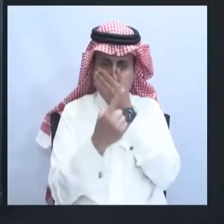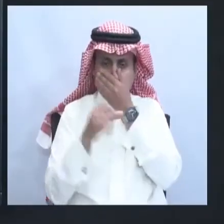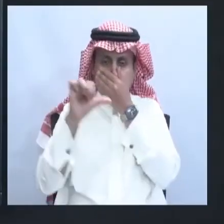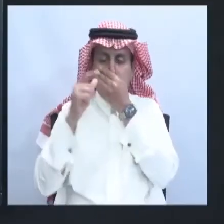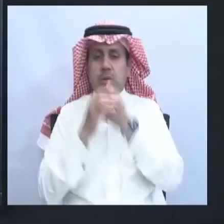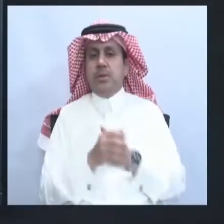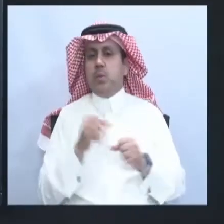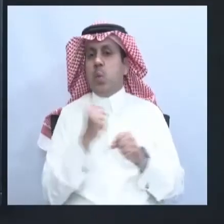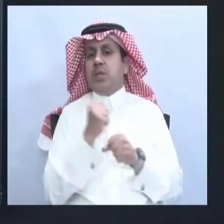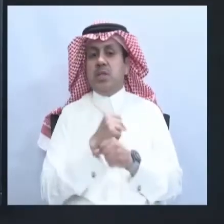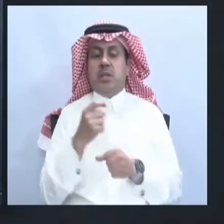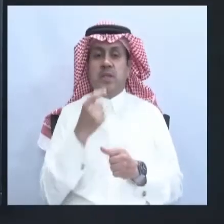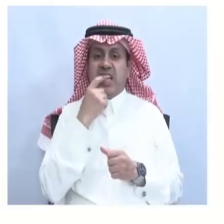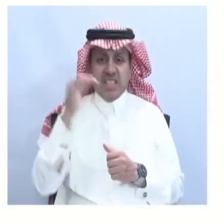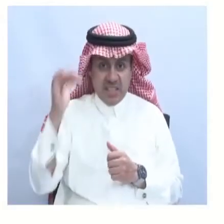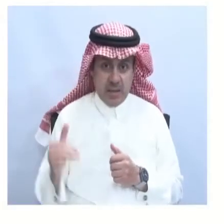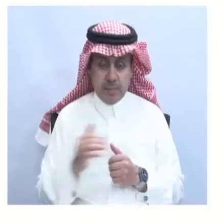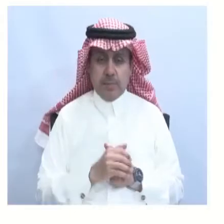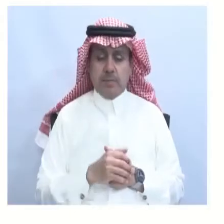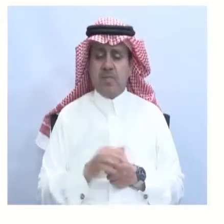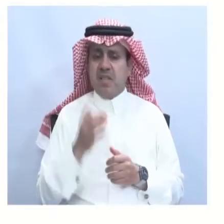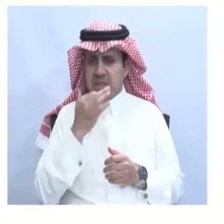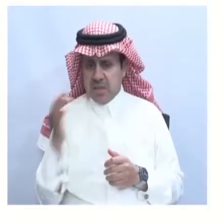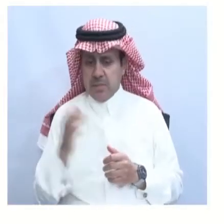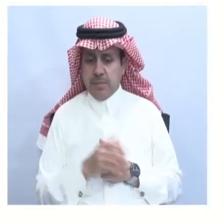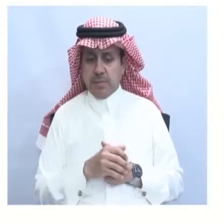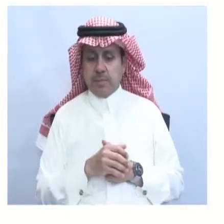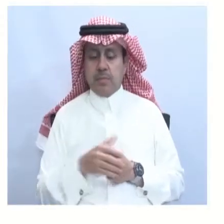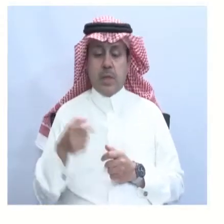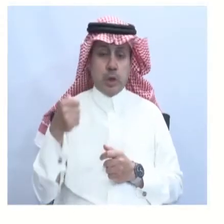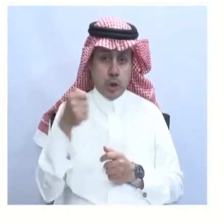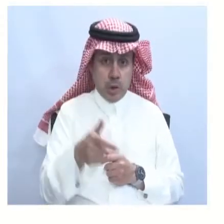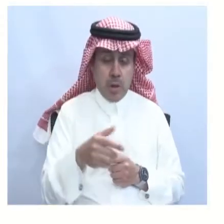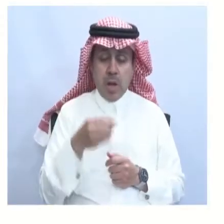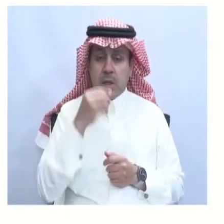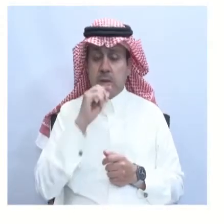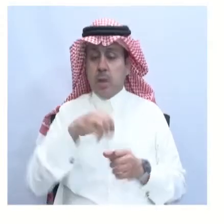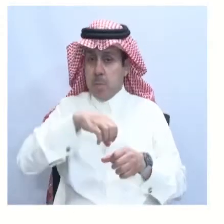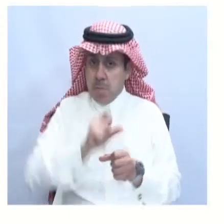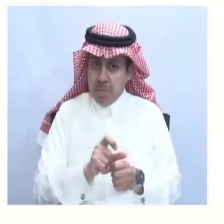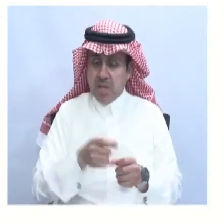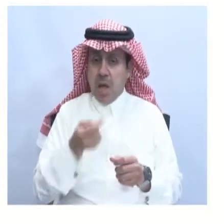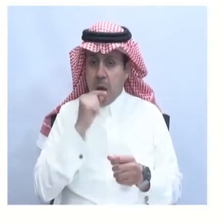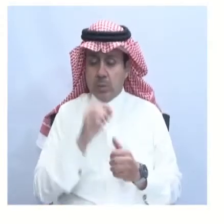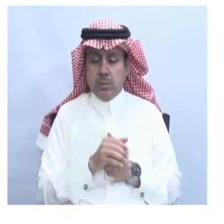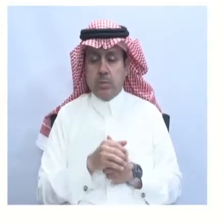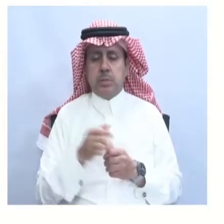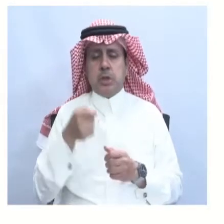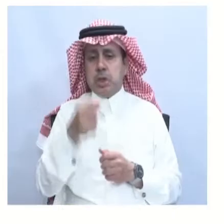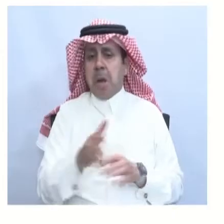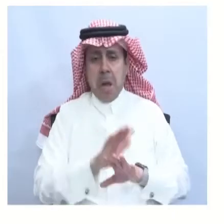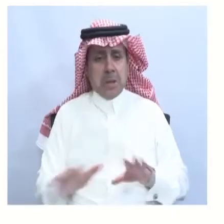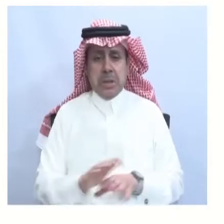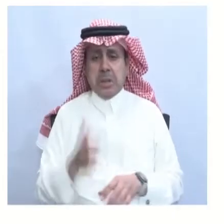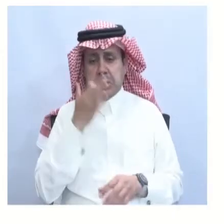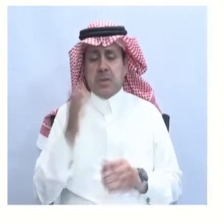وتصرف الصغير في الشيء اليسير ايضا شراء حلوى ونحوها او ماء فهذه اشياء يسيره